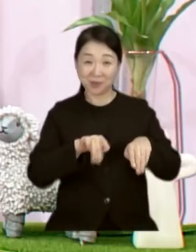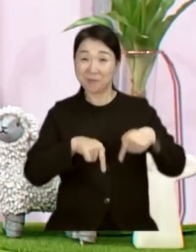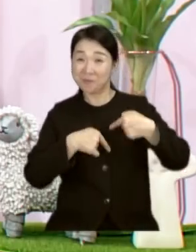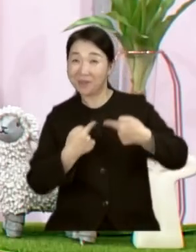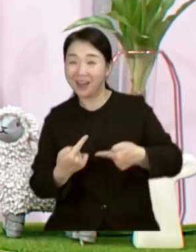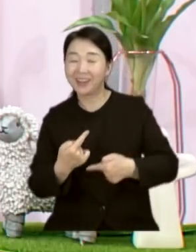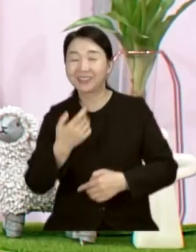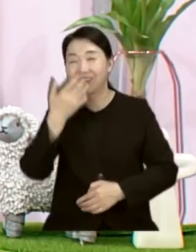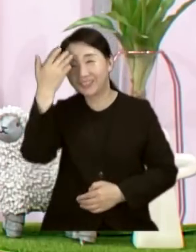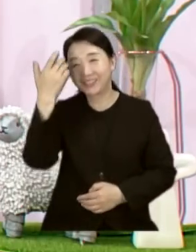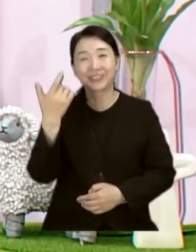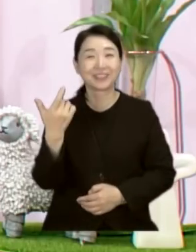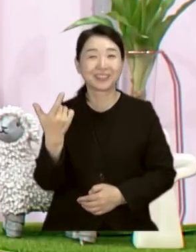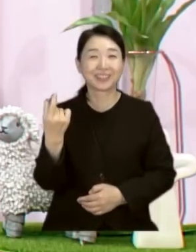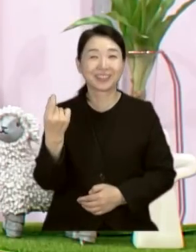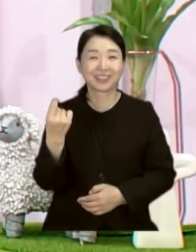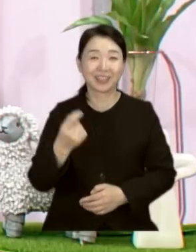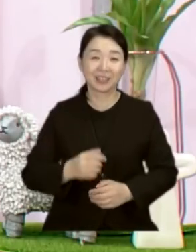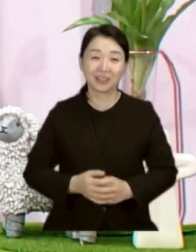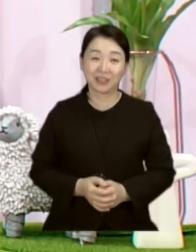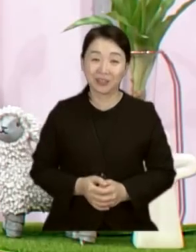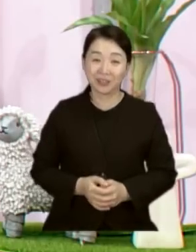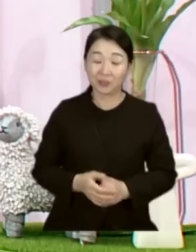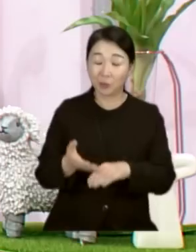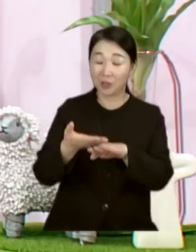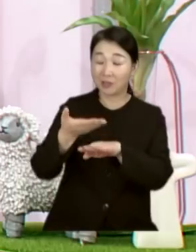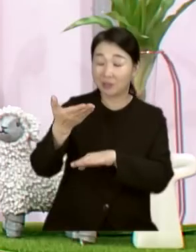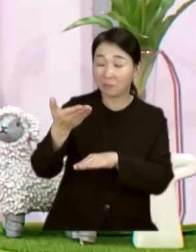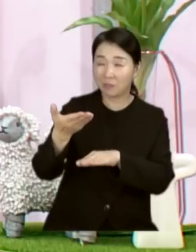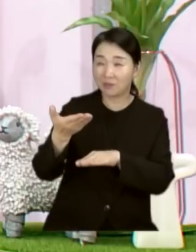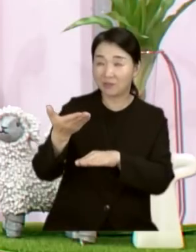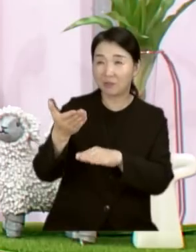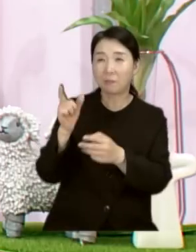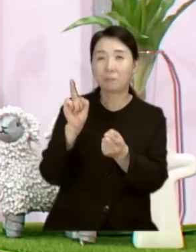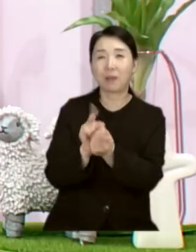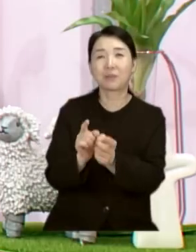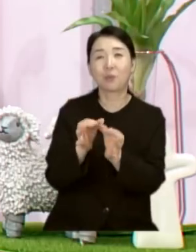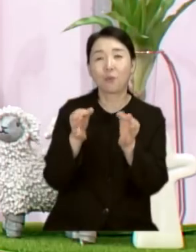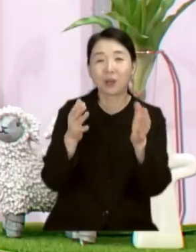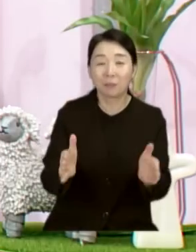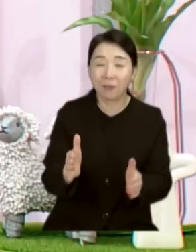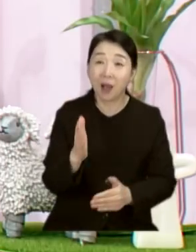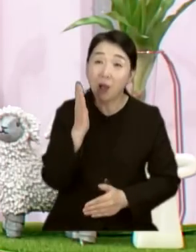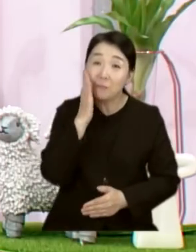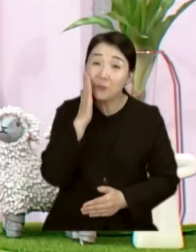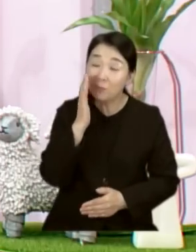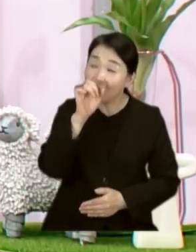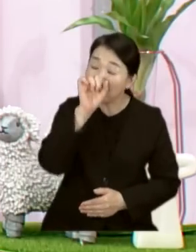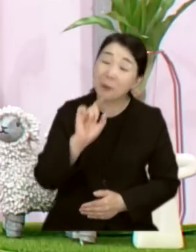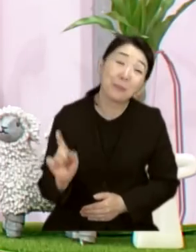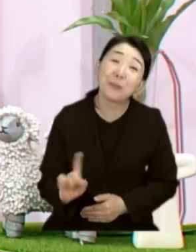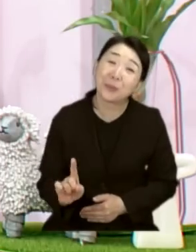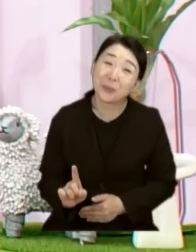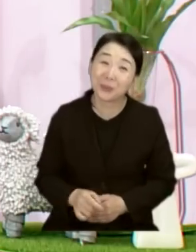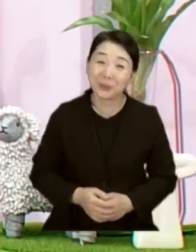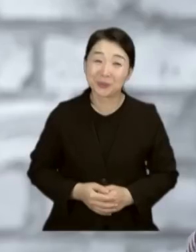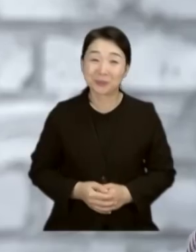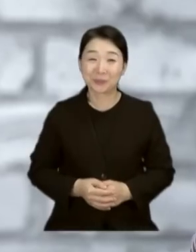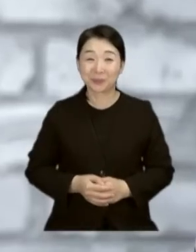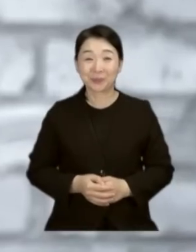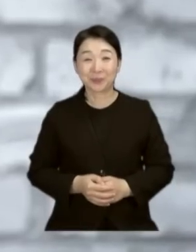꿈 같아요. 네, 꿈 같고 근데 선배님 너무 오랜만에 뵙는데 어쩜 이렇게 피부가 저보다 더